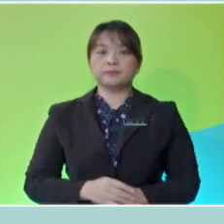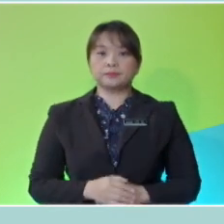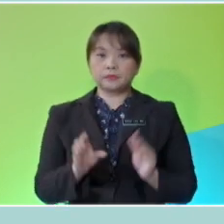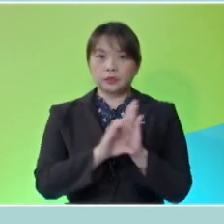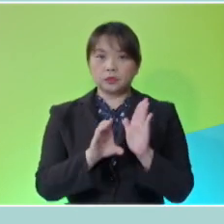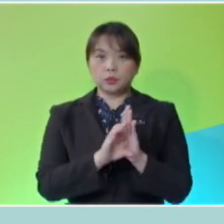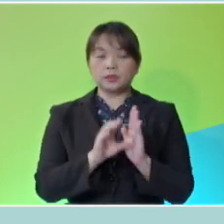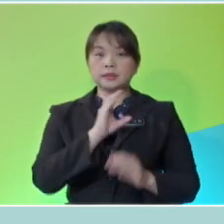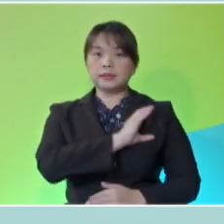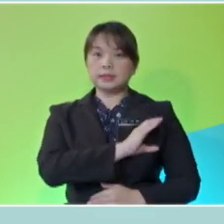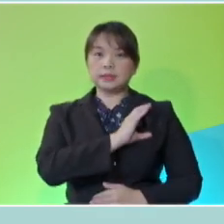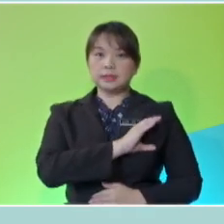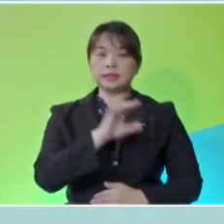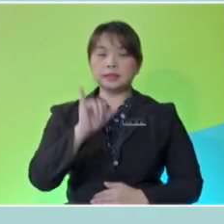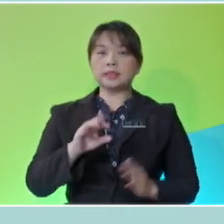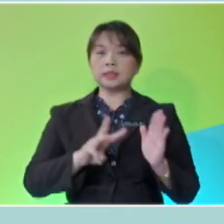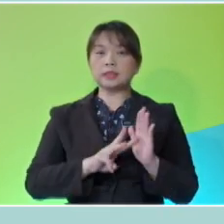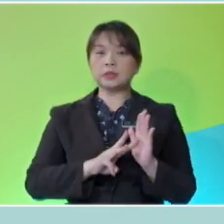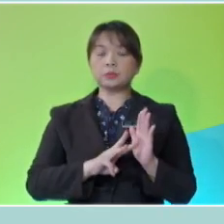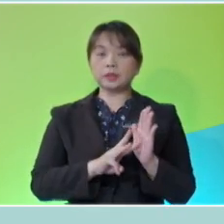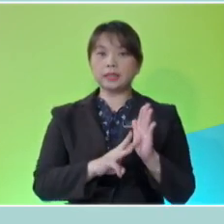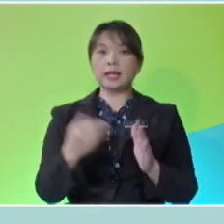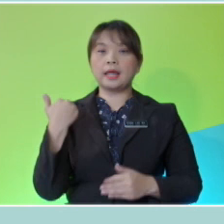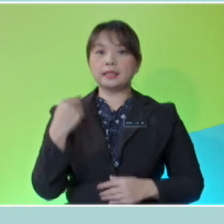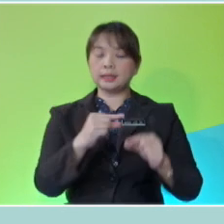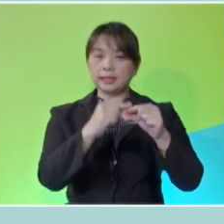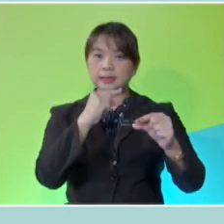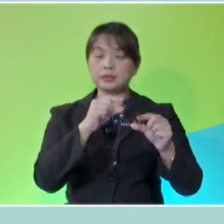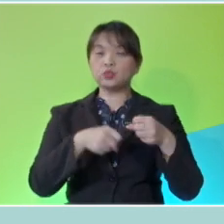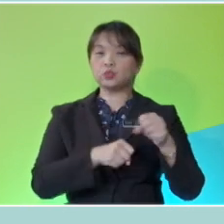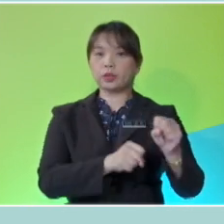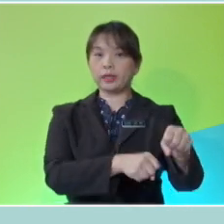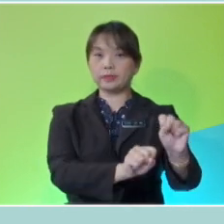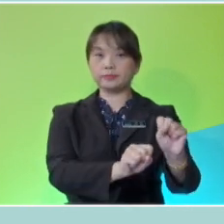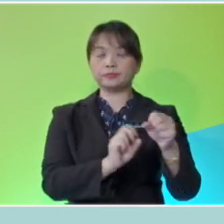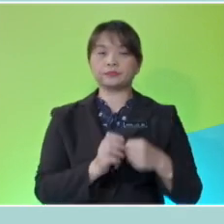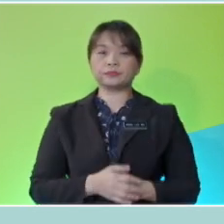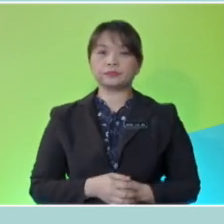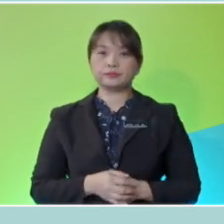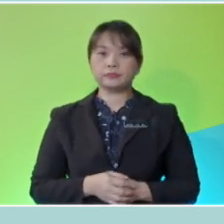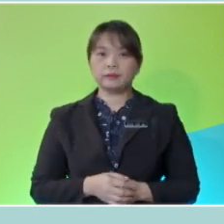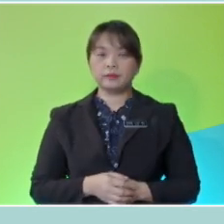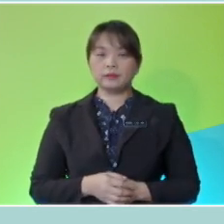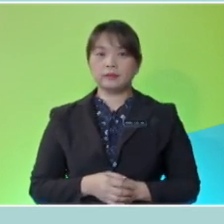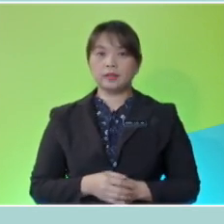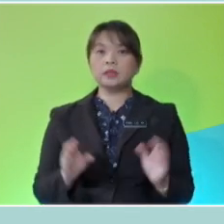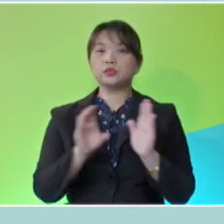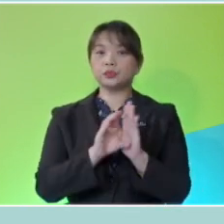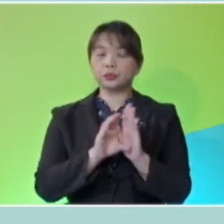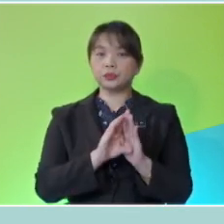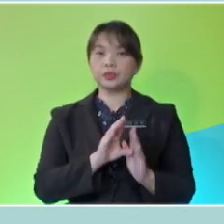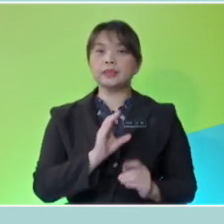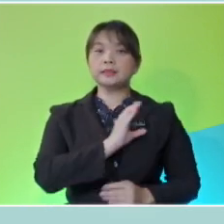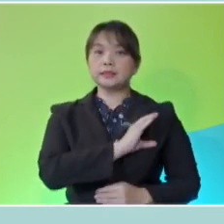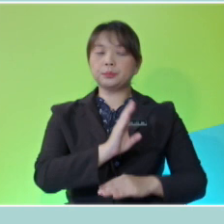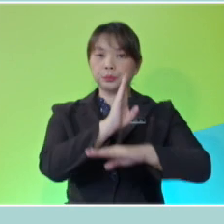merangkumi simbol garis dan sungai Oke Dan Kita kembali lagi di situ contoh ciri budaya